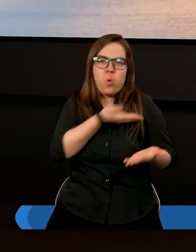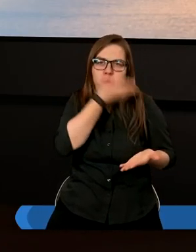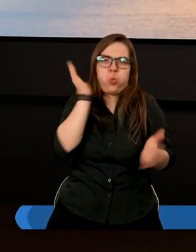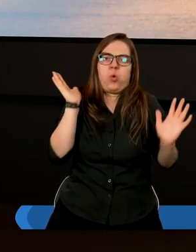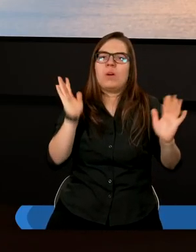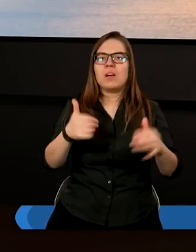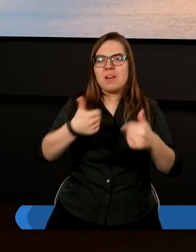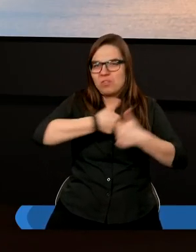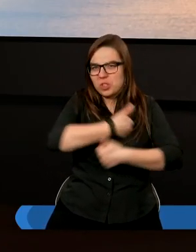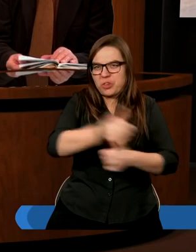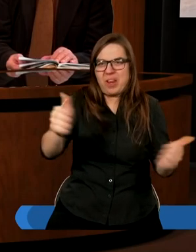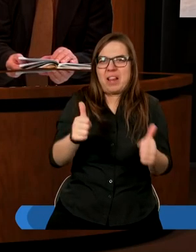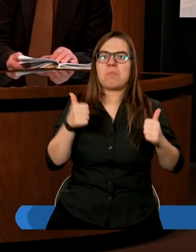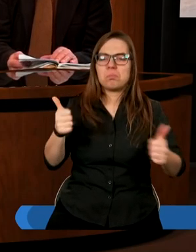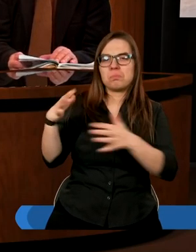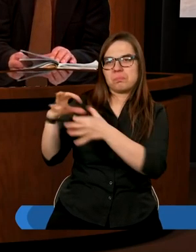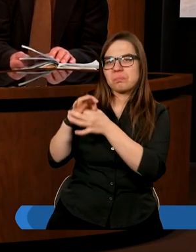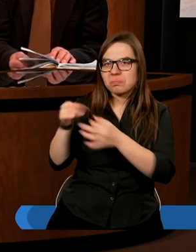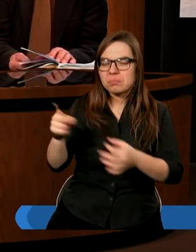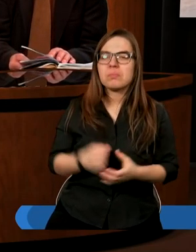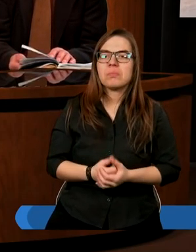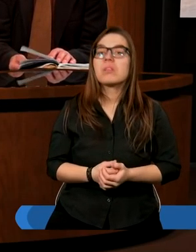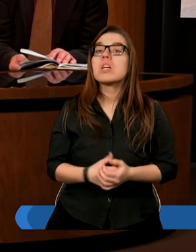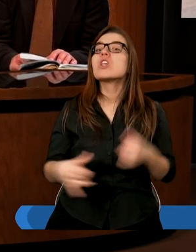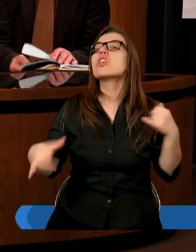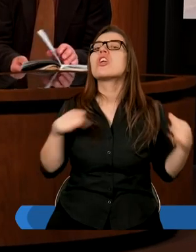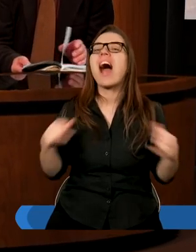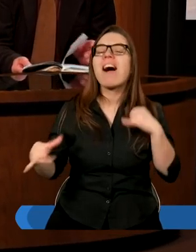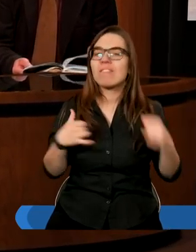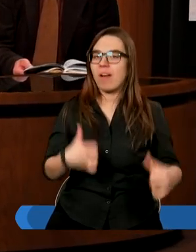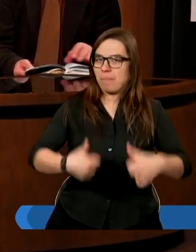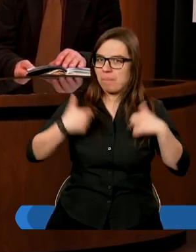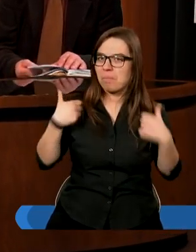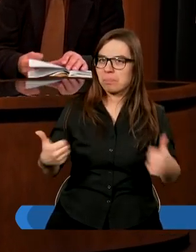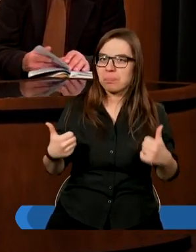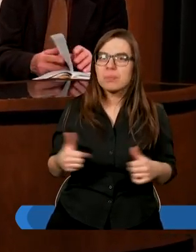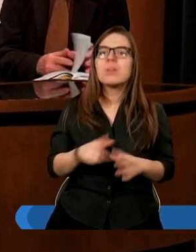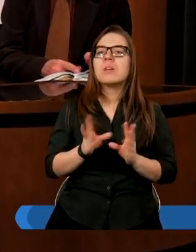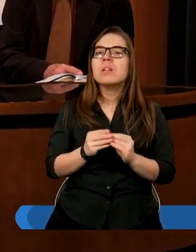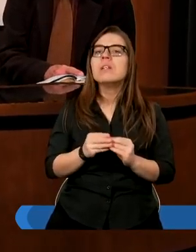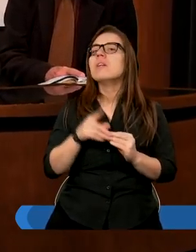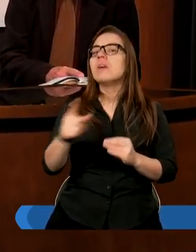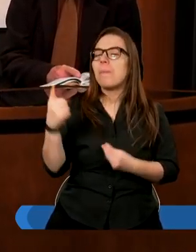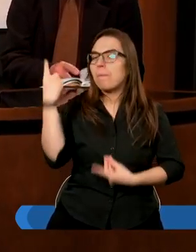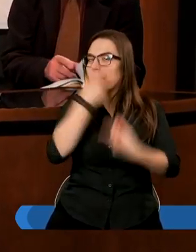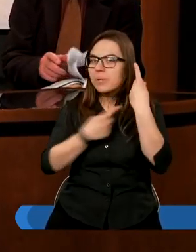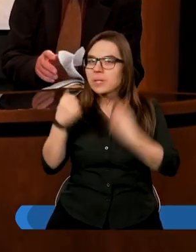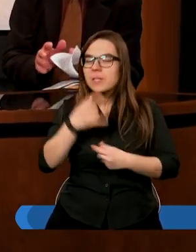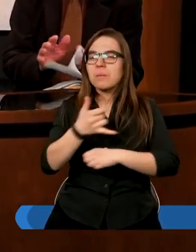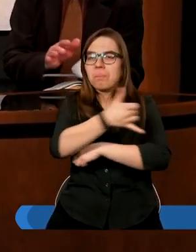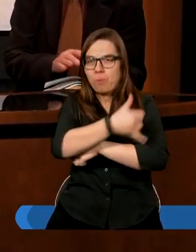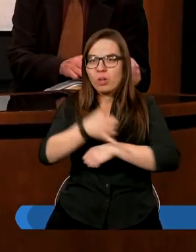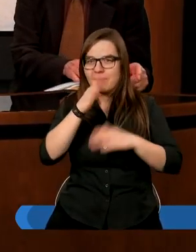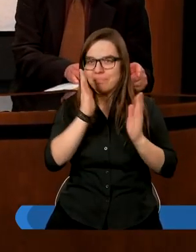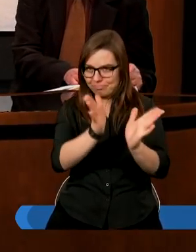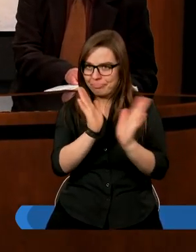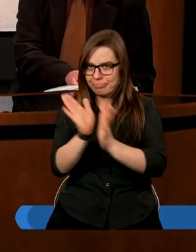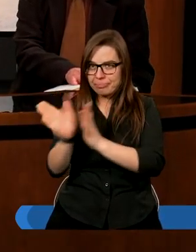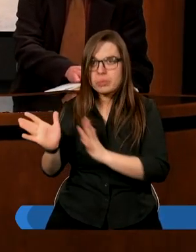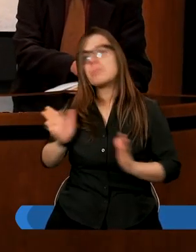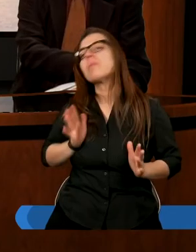inaczej. Jako dobrzy szafarze, zgodnie z tymi myślami, które podkreśliliśmy,